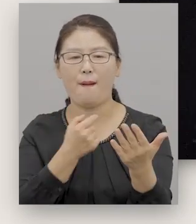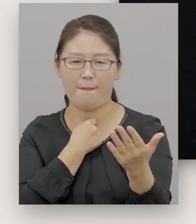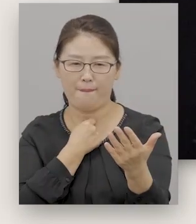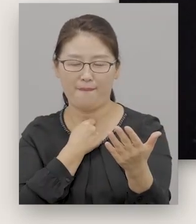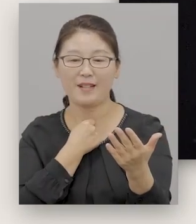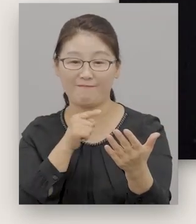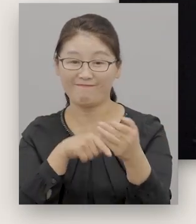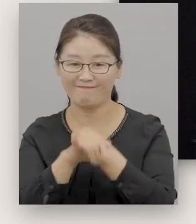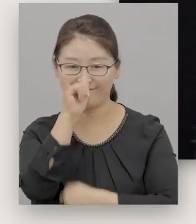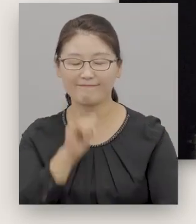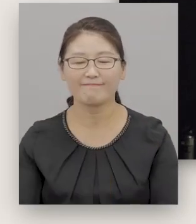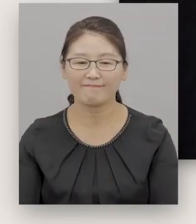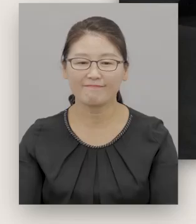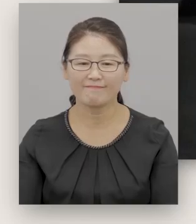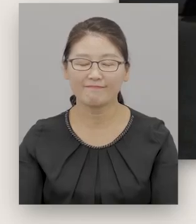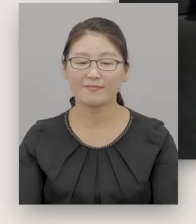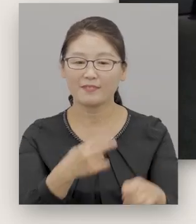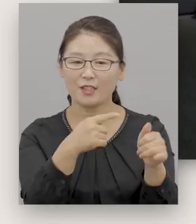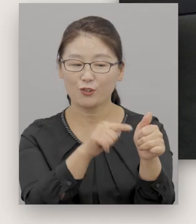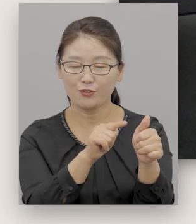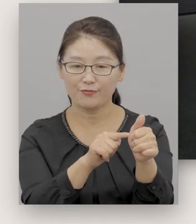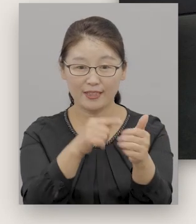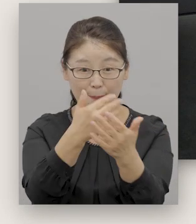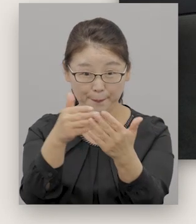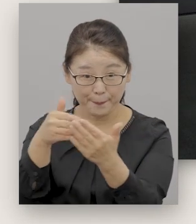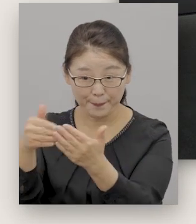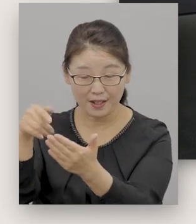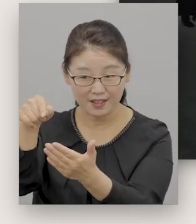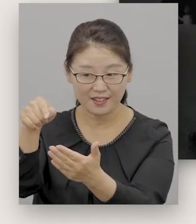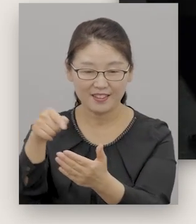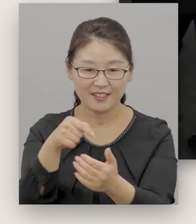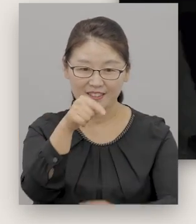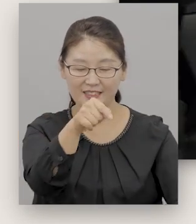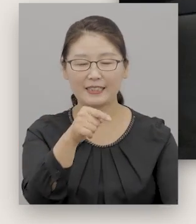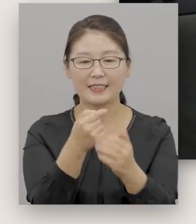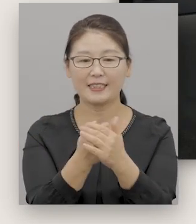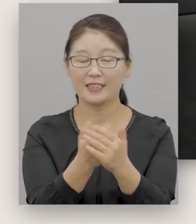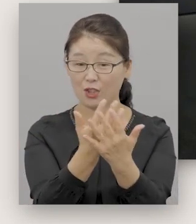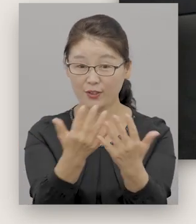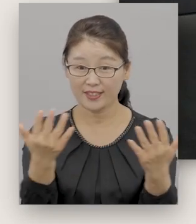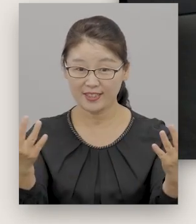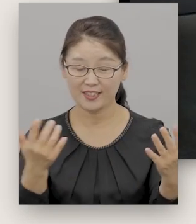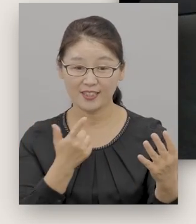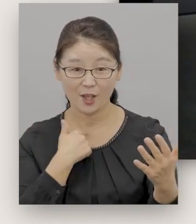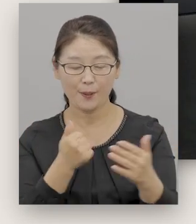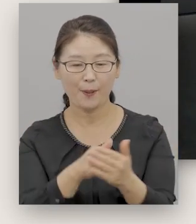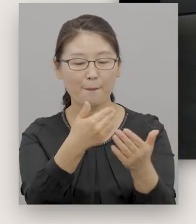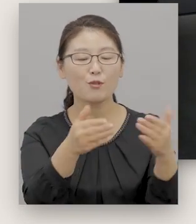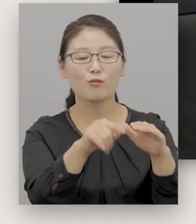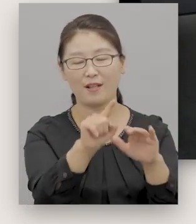태도가 일어납니다. 여기 보시면 다양한 그 듀샹의 작품들을